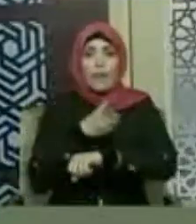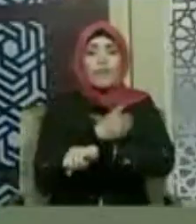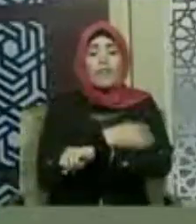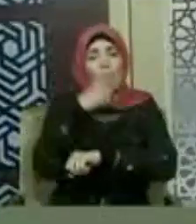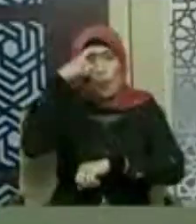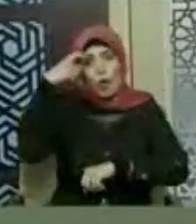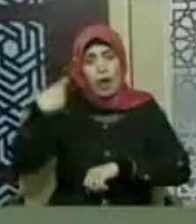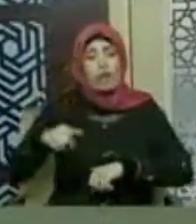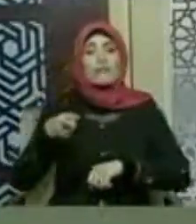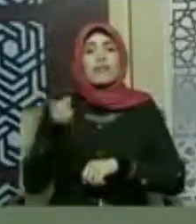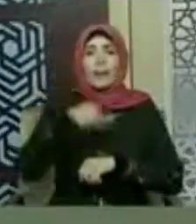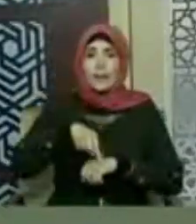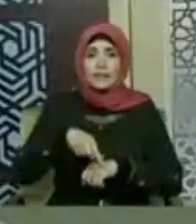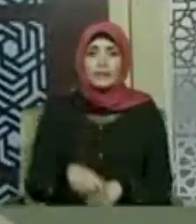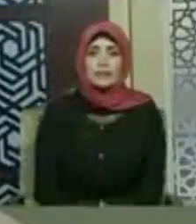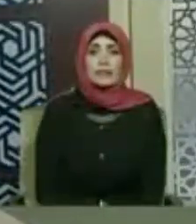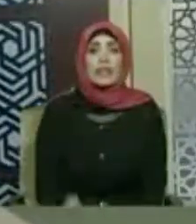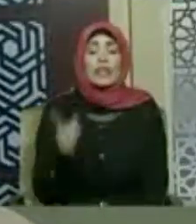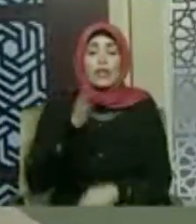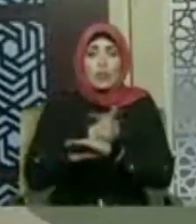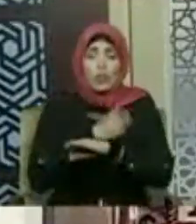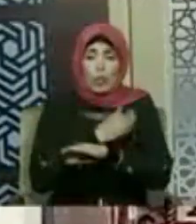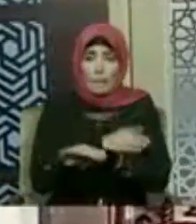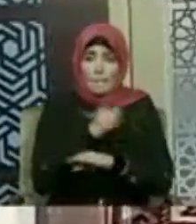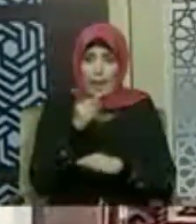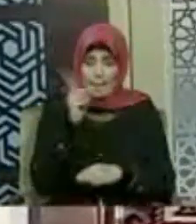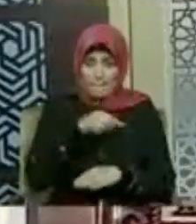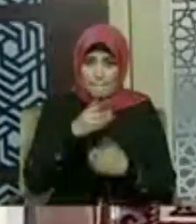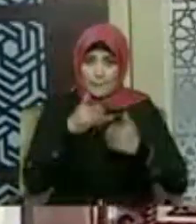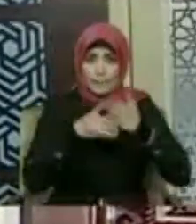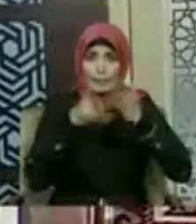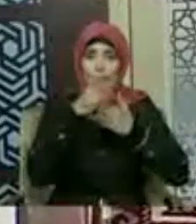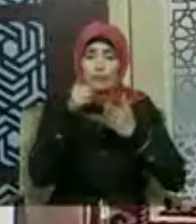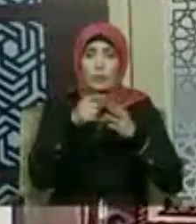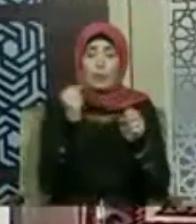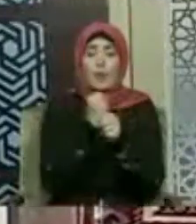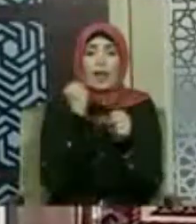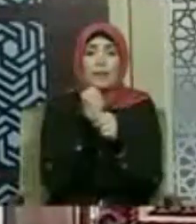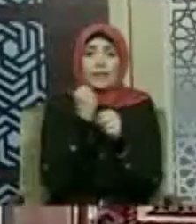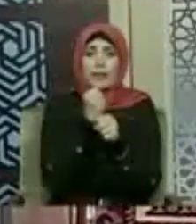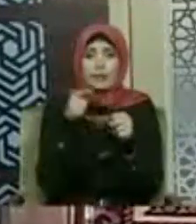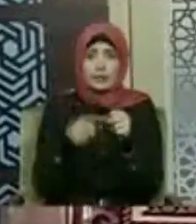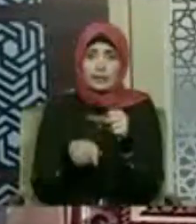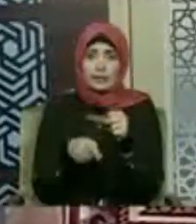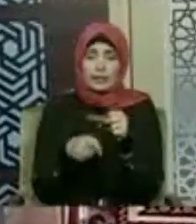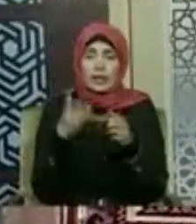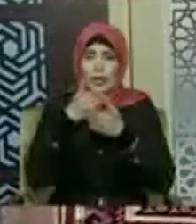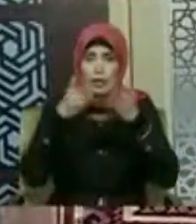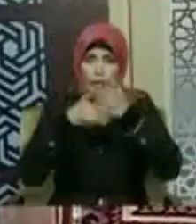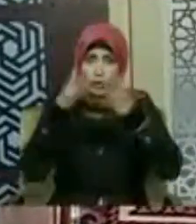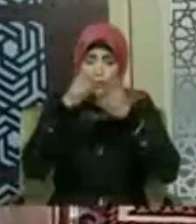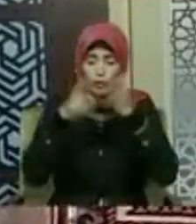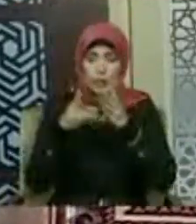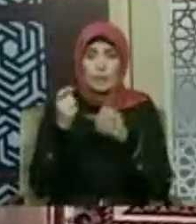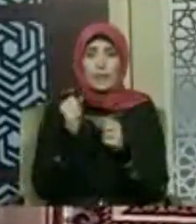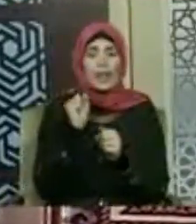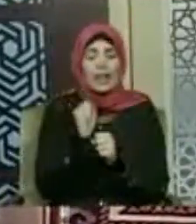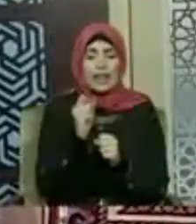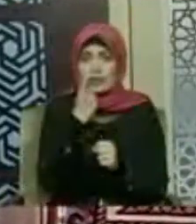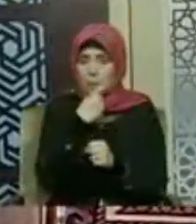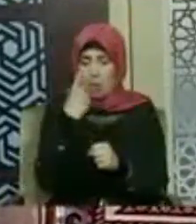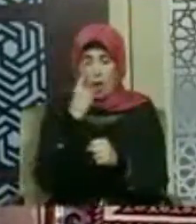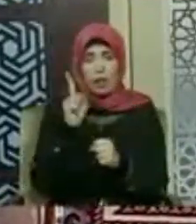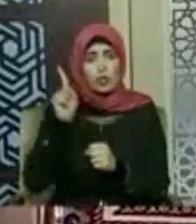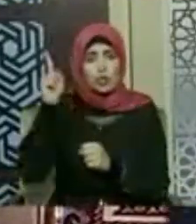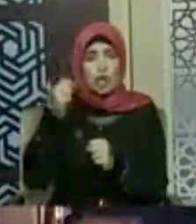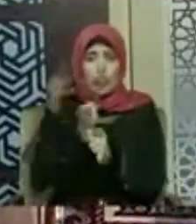بالعرق، تبنى بالتعب، تبنى بالعمل، تبنى بالإتقان. ولنا